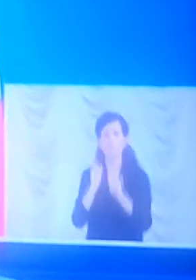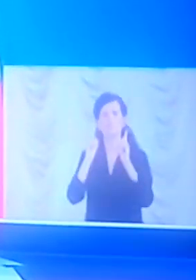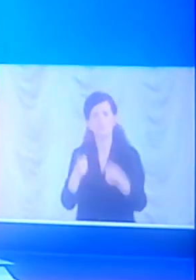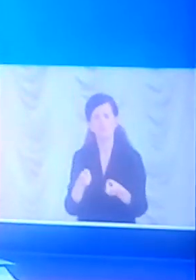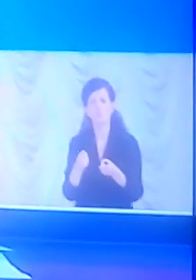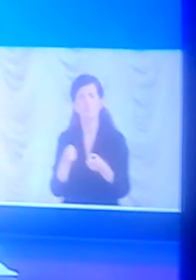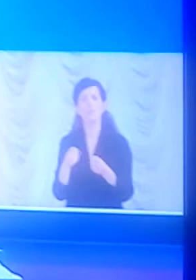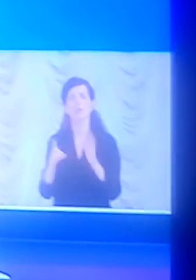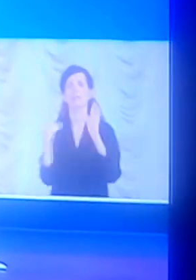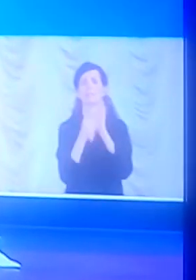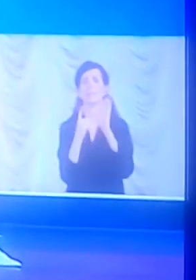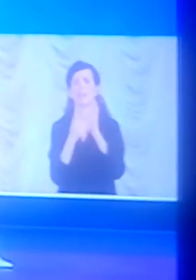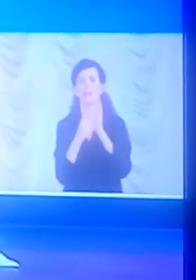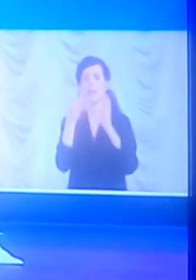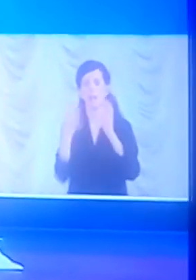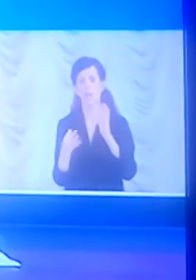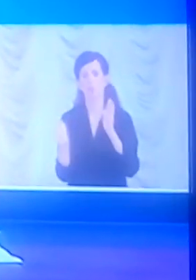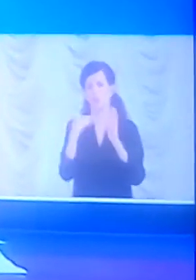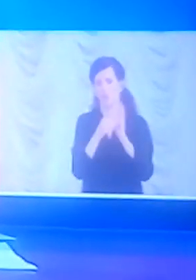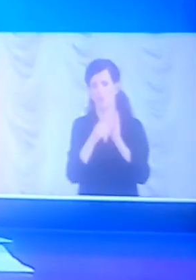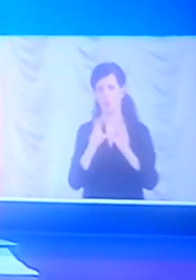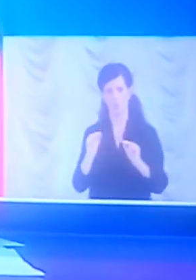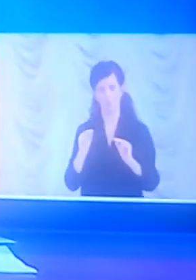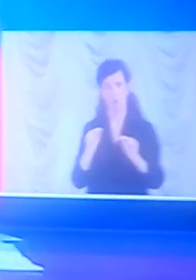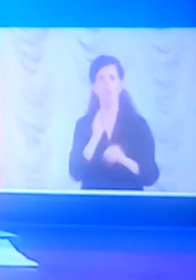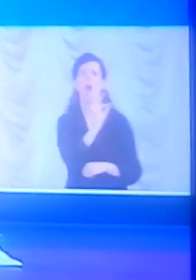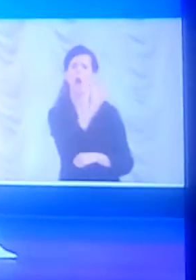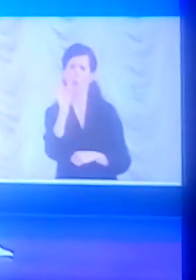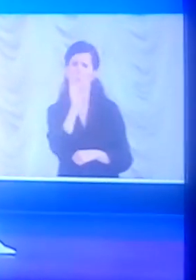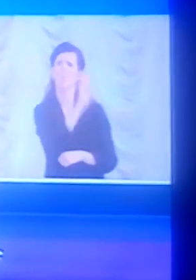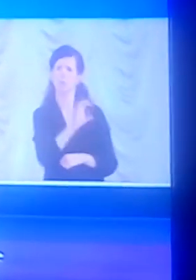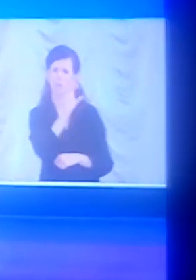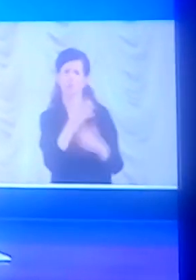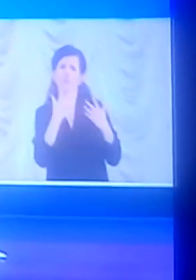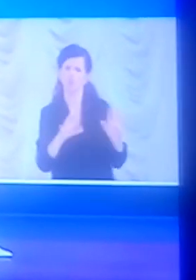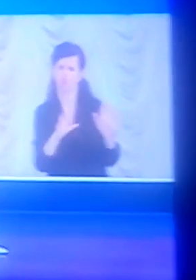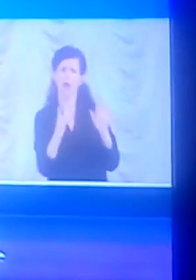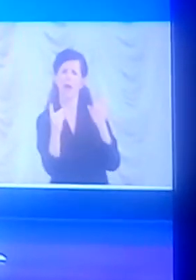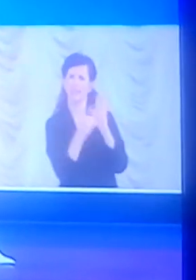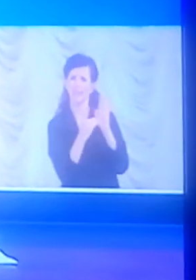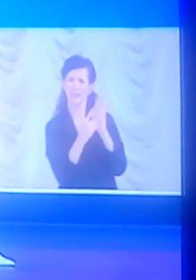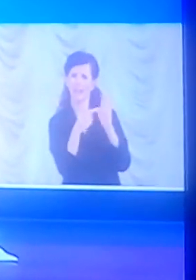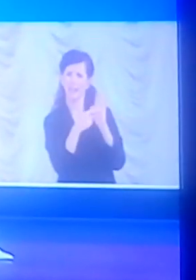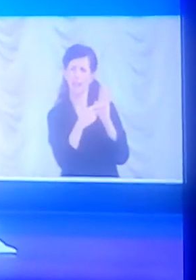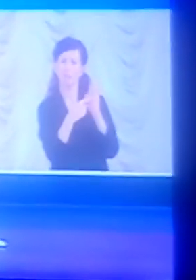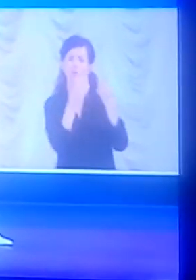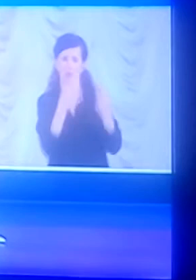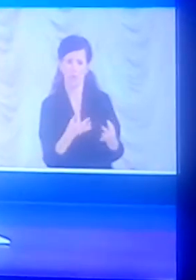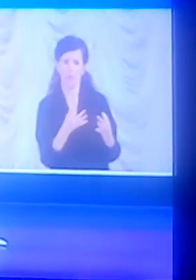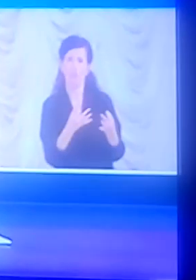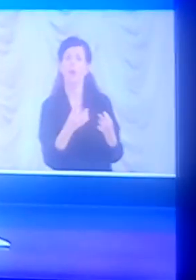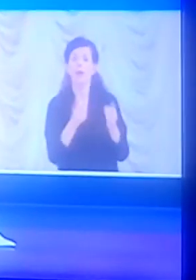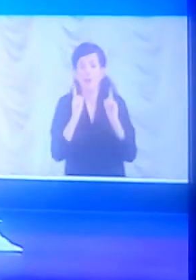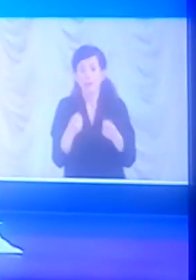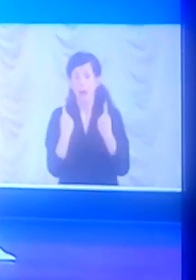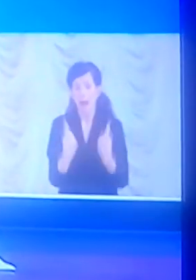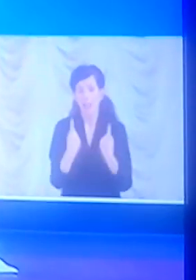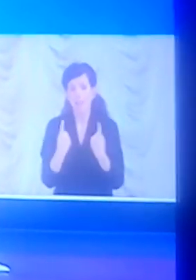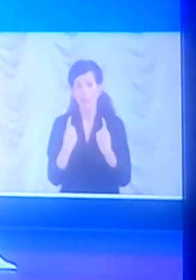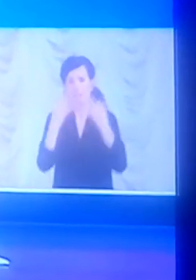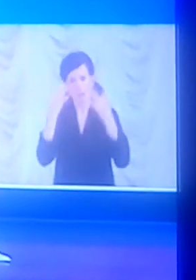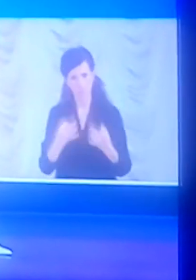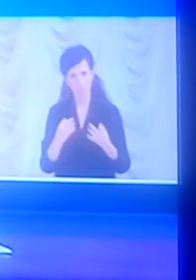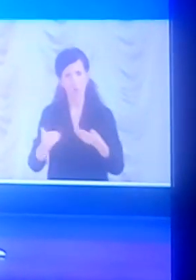i relativi decreti. Alcune hanno fatto pervenire questi flussi, ma solo parzialmente. Attendiamo di completare